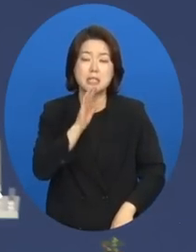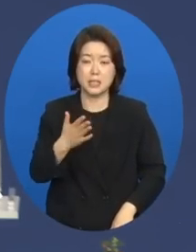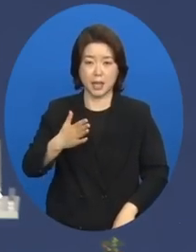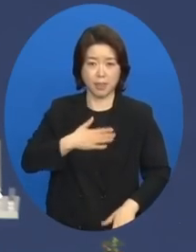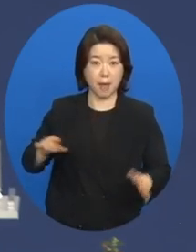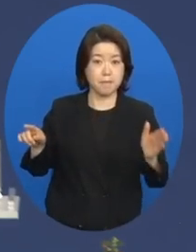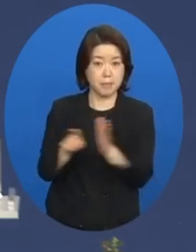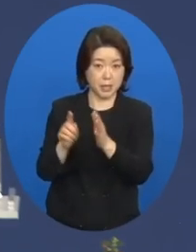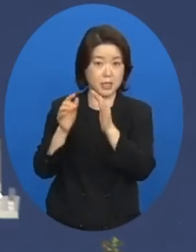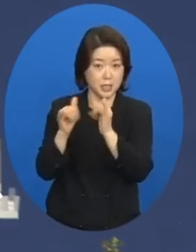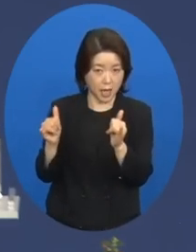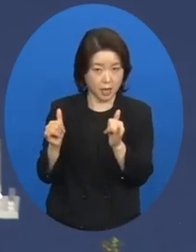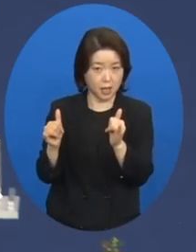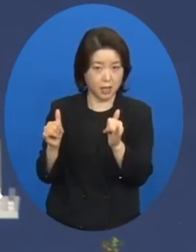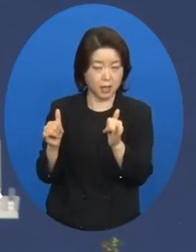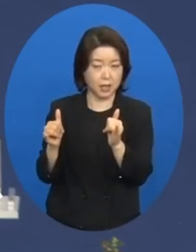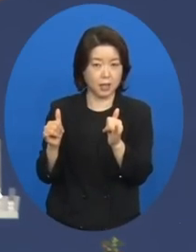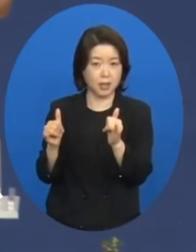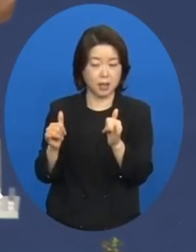믿는 자는